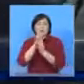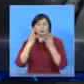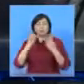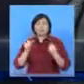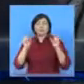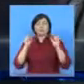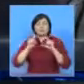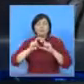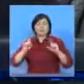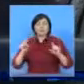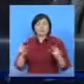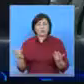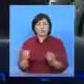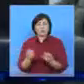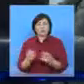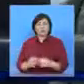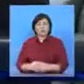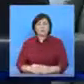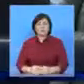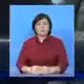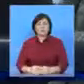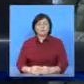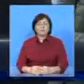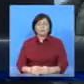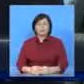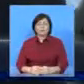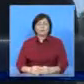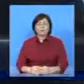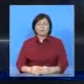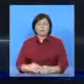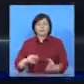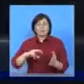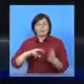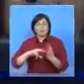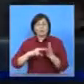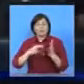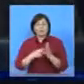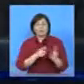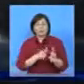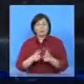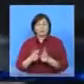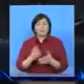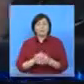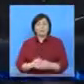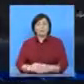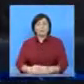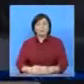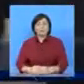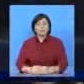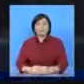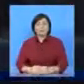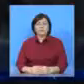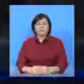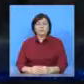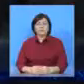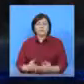спортивные. Вот да, да, тоже да. Молодежи году, много. Значит, проектно-сметная документация готова, где вот этот парк есть. Да, ну вот вырезали. У нас, да, да. Вот